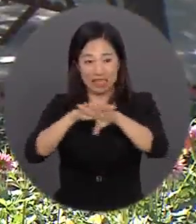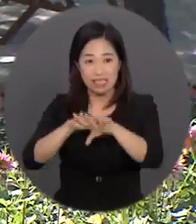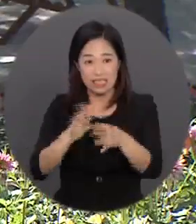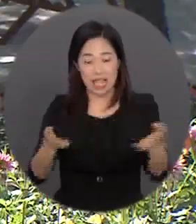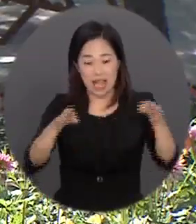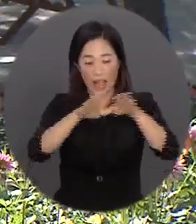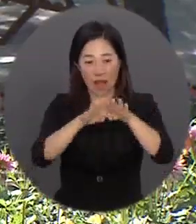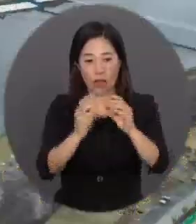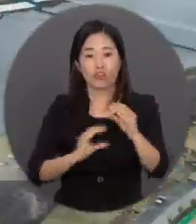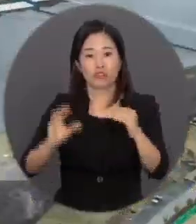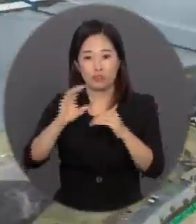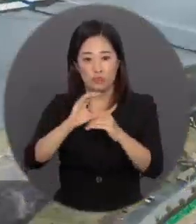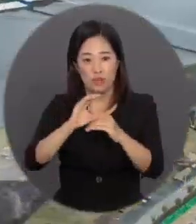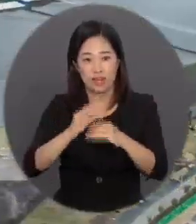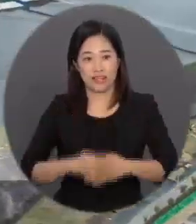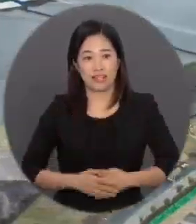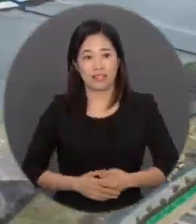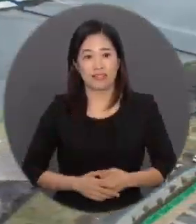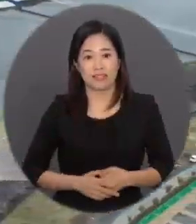대폭 늘렸습니다.